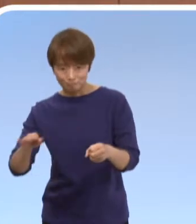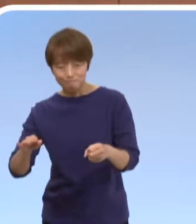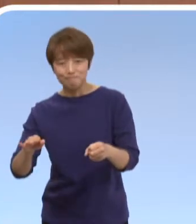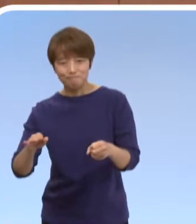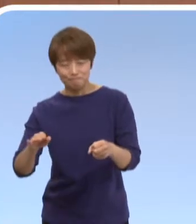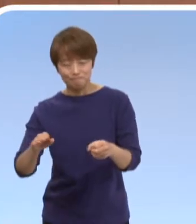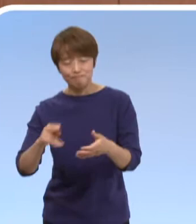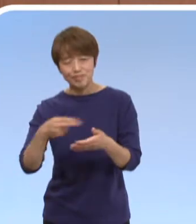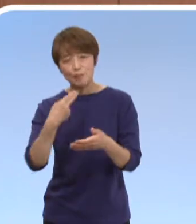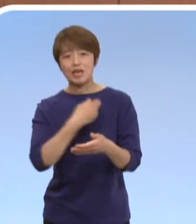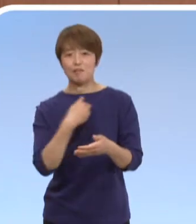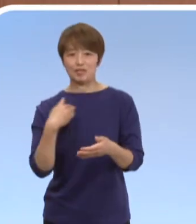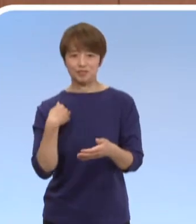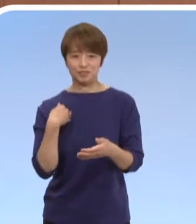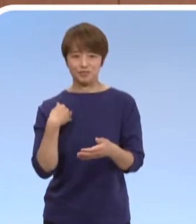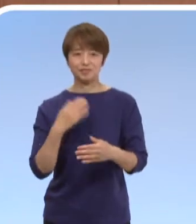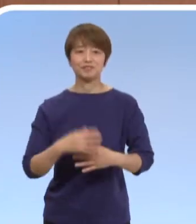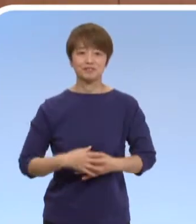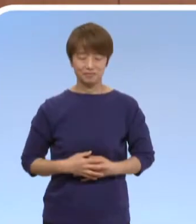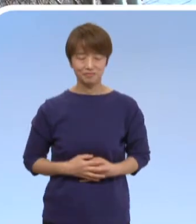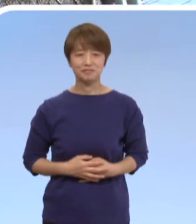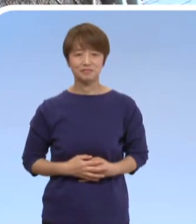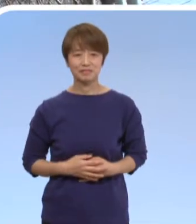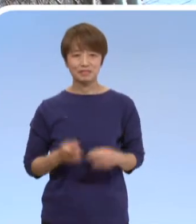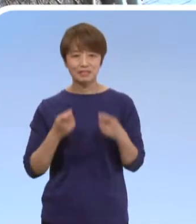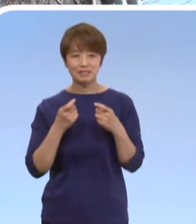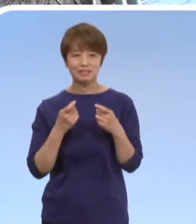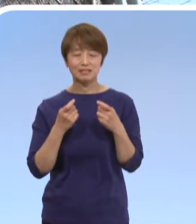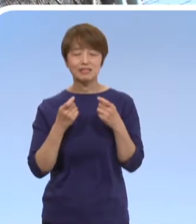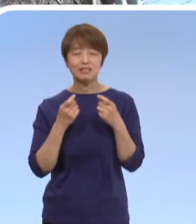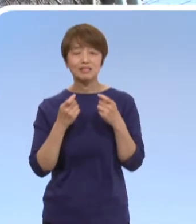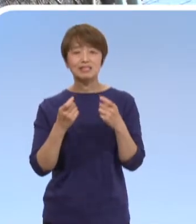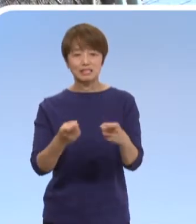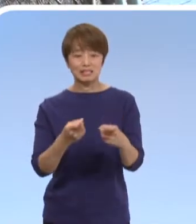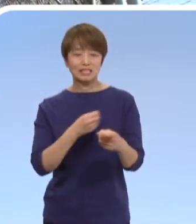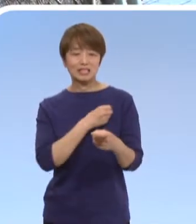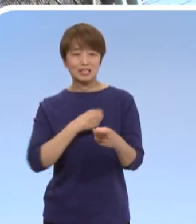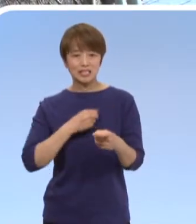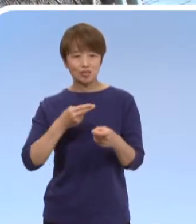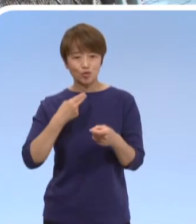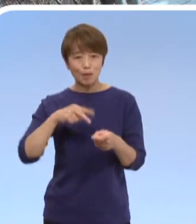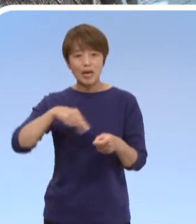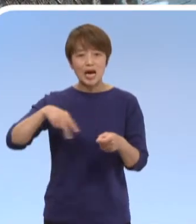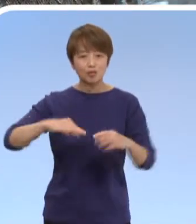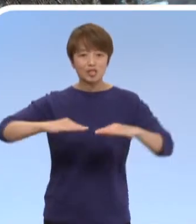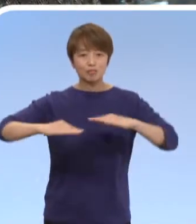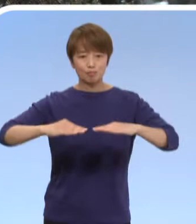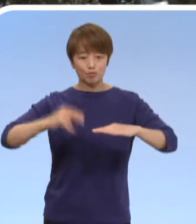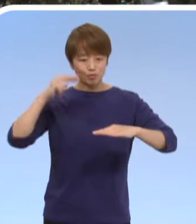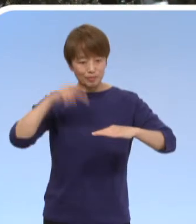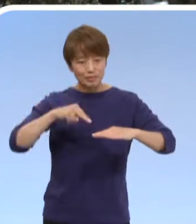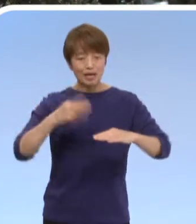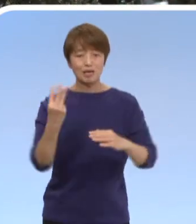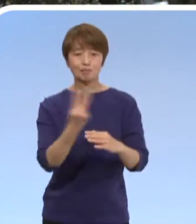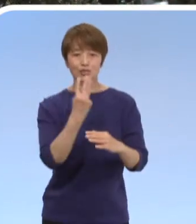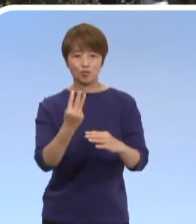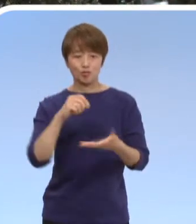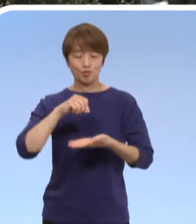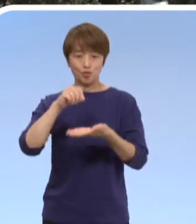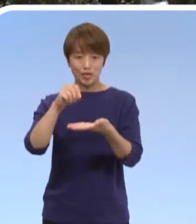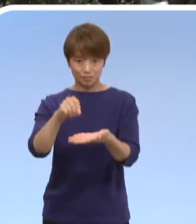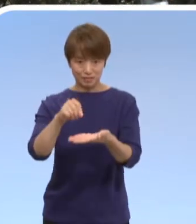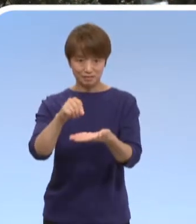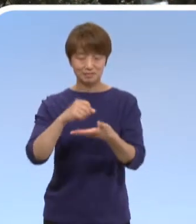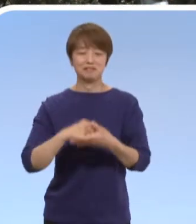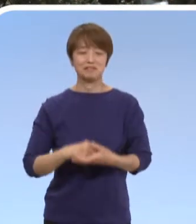慢の一品を味わうことができます。 しし肉食べ歩きマップの中から今回は3店舗をご紹介